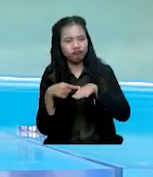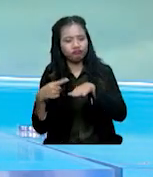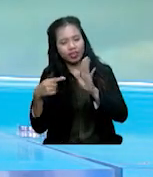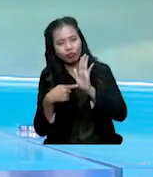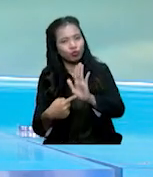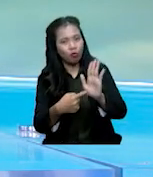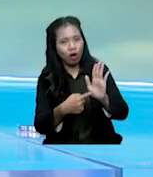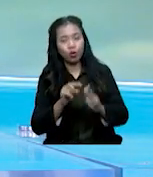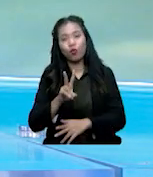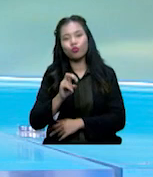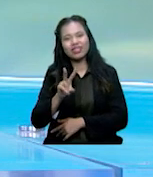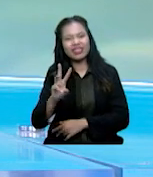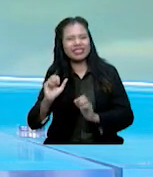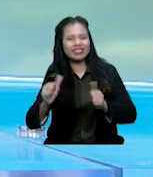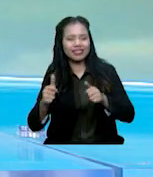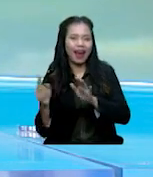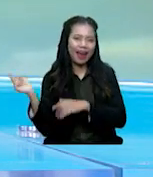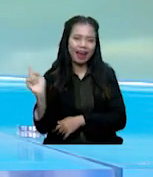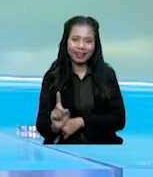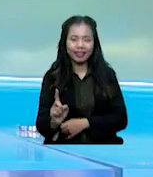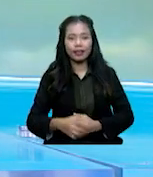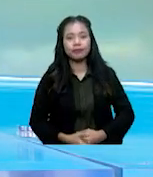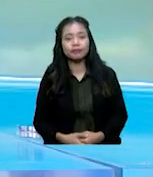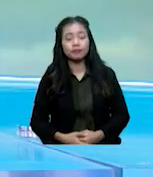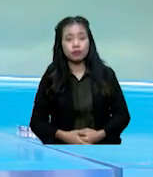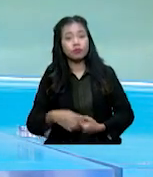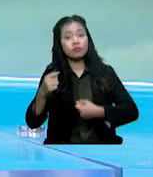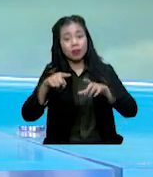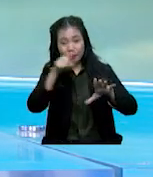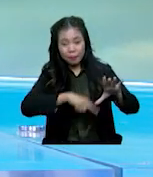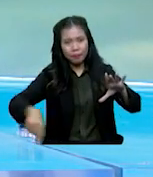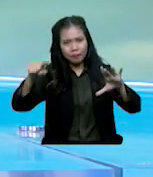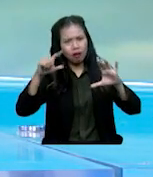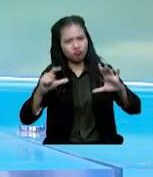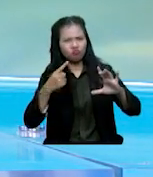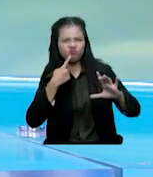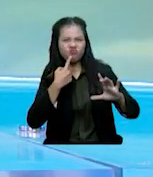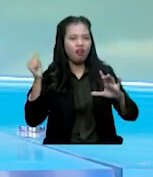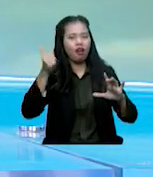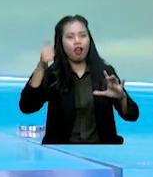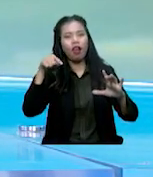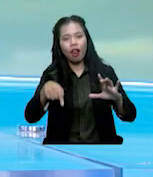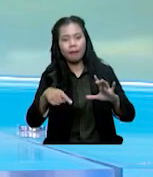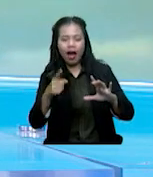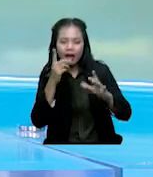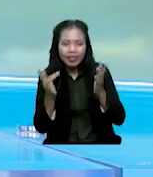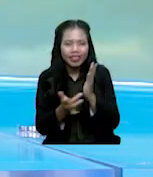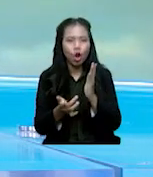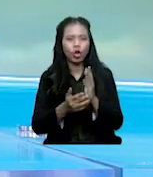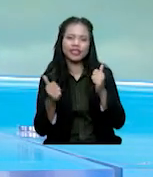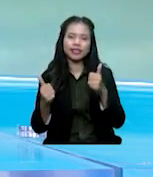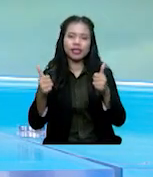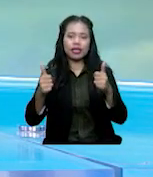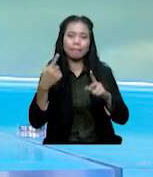GIAS 2023 kembali hadir dan salah satu produsen ban ternama mengusung teknologi canggih,